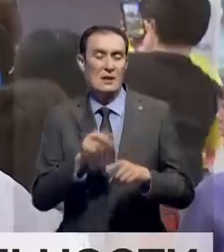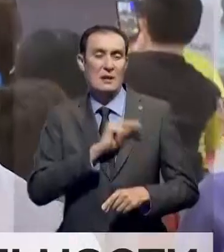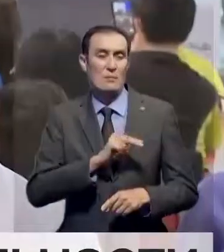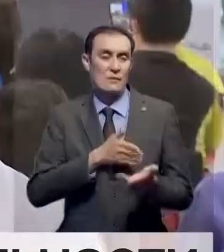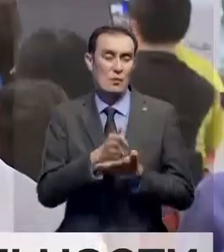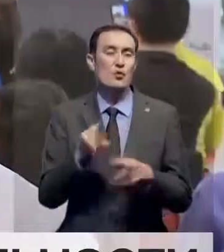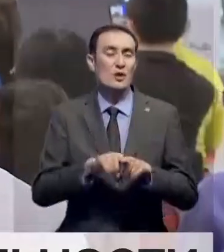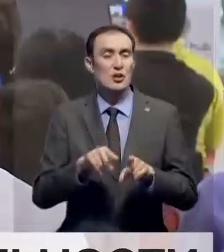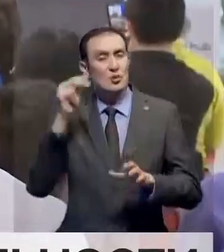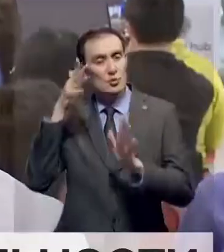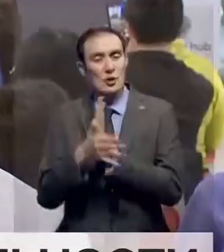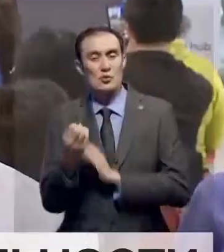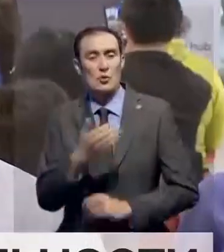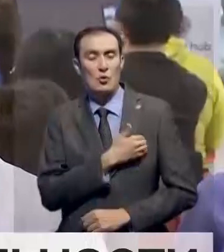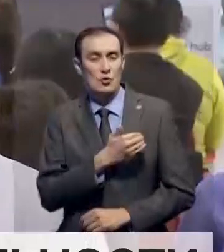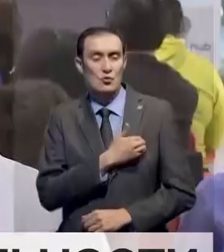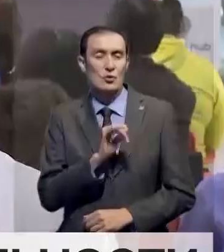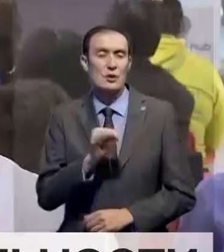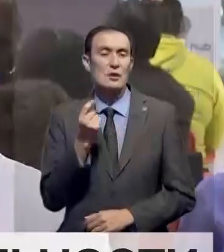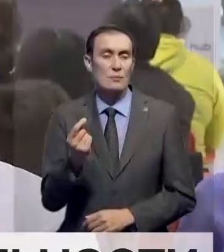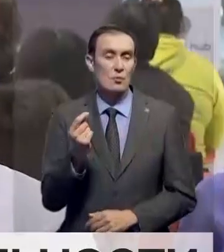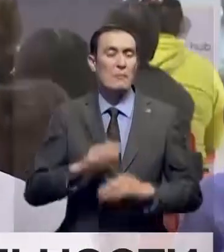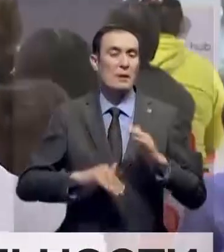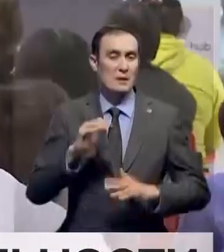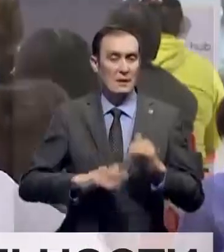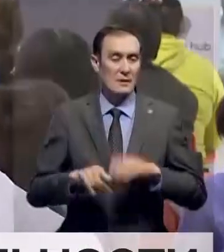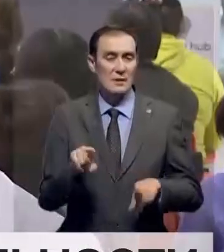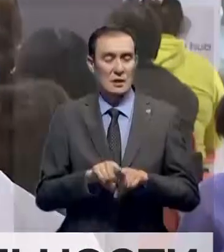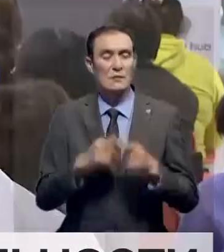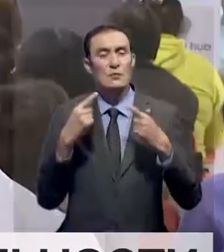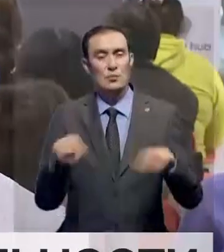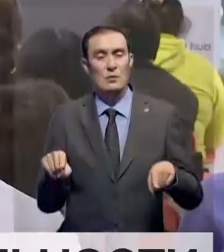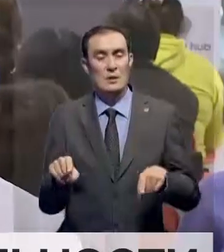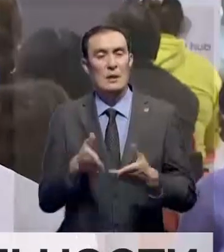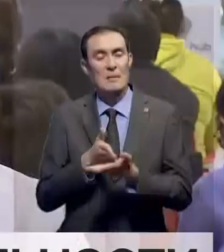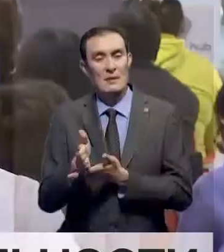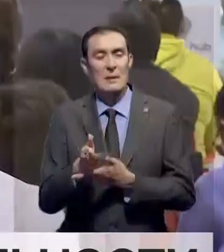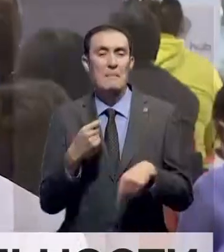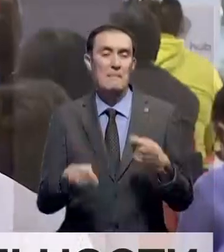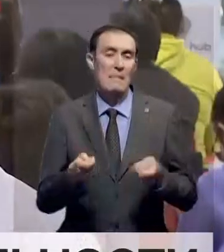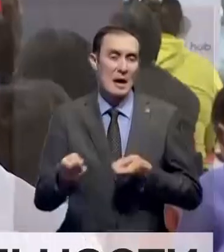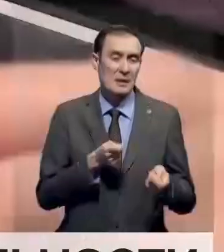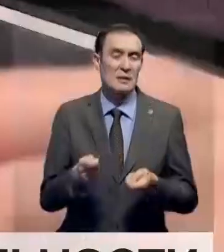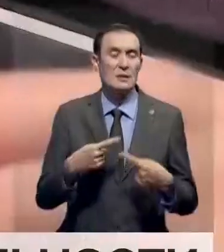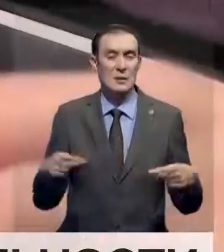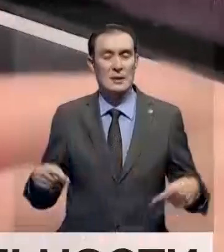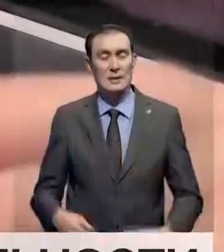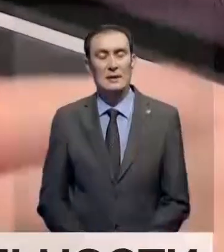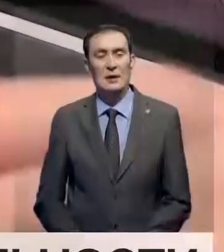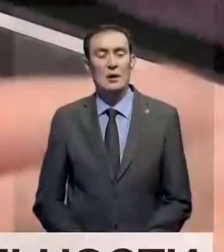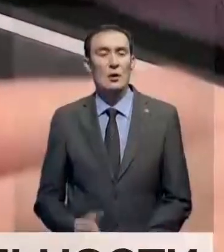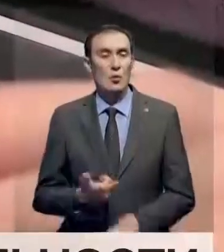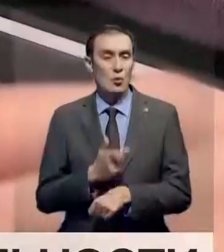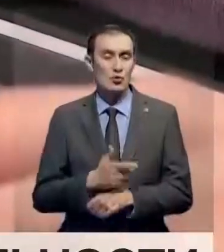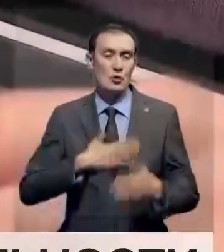сфере, но при этом изучать больше и немножко практиковаться в других сферах маркетинга, своем таком плане. Вообще я очень